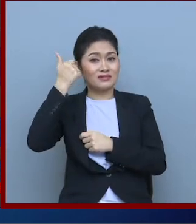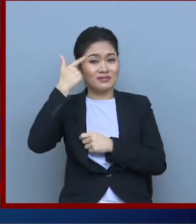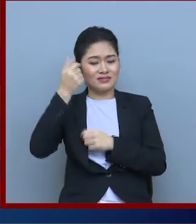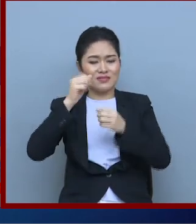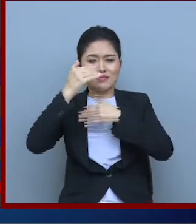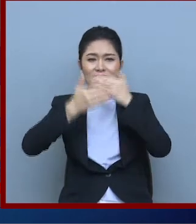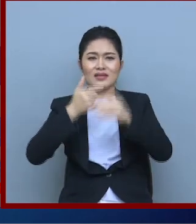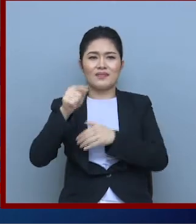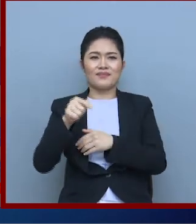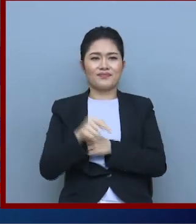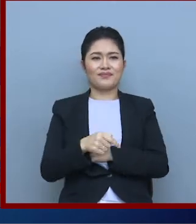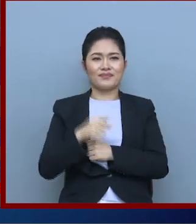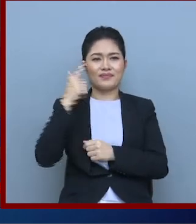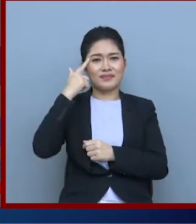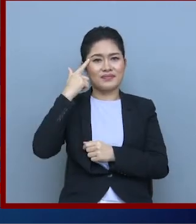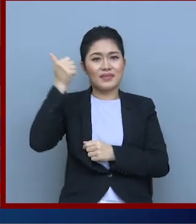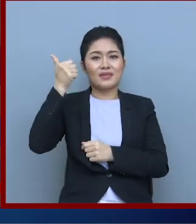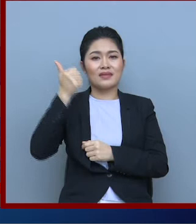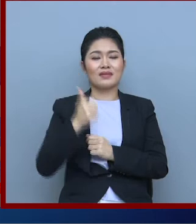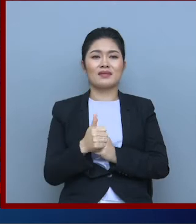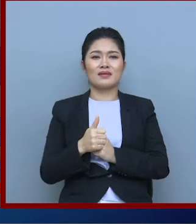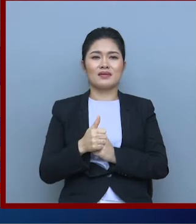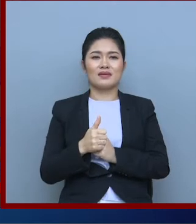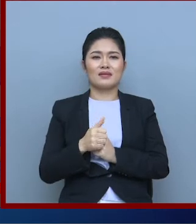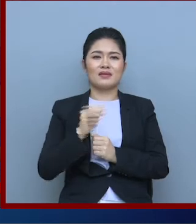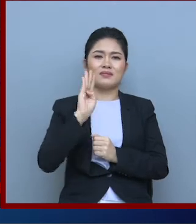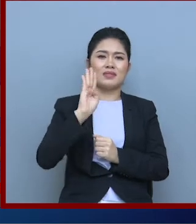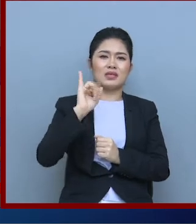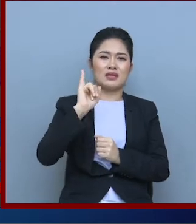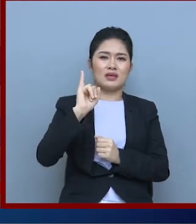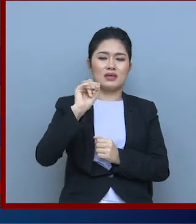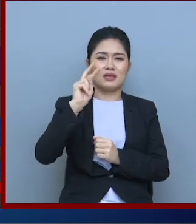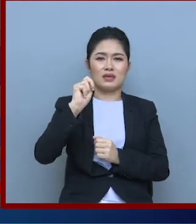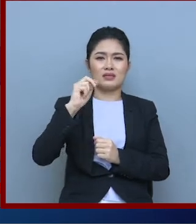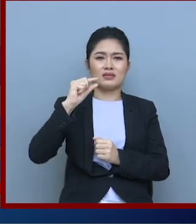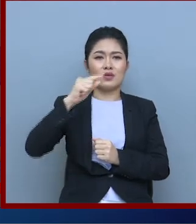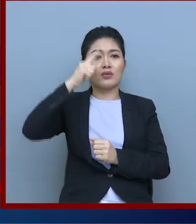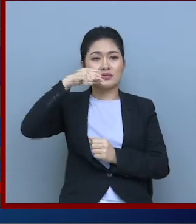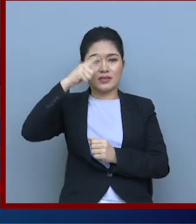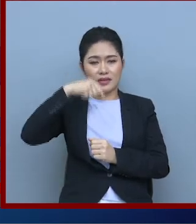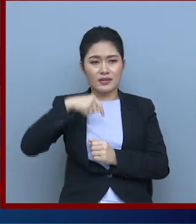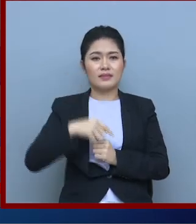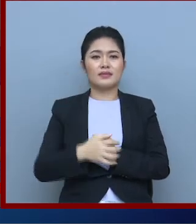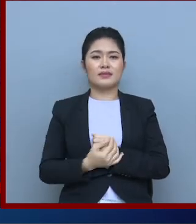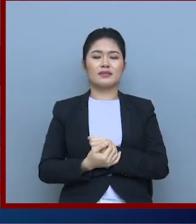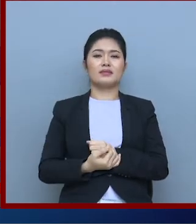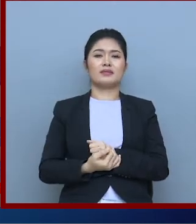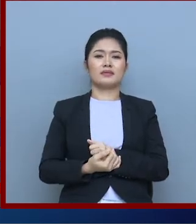ครับ ThingSpeak นะครับตัว Blink NetPay นะครับอันนี้ของประเทศไทยเลยนะ